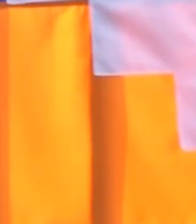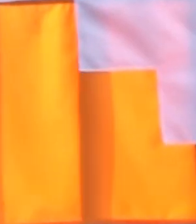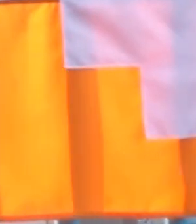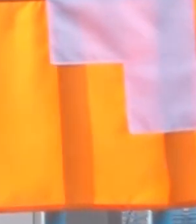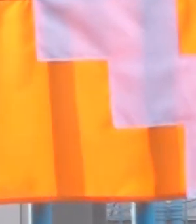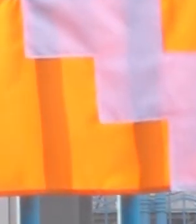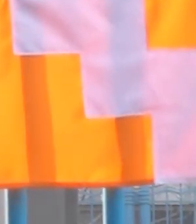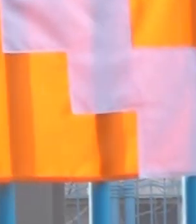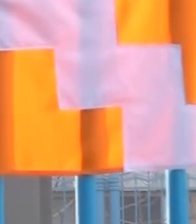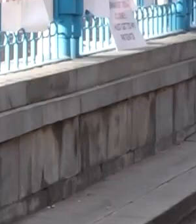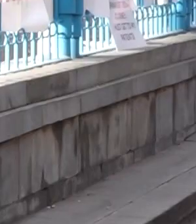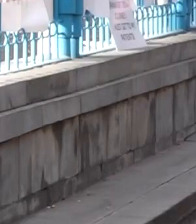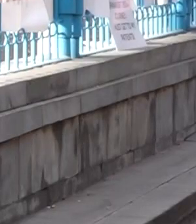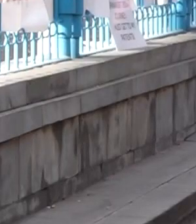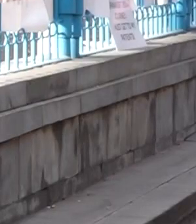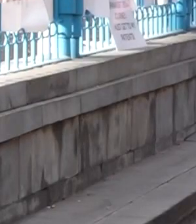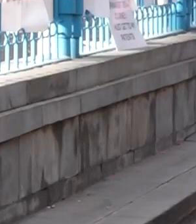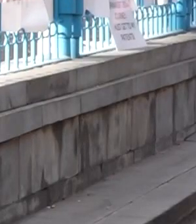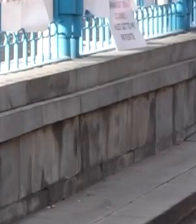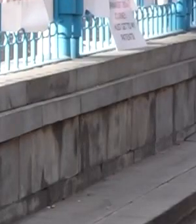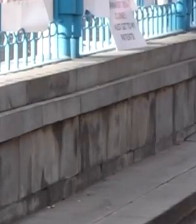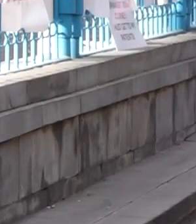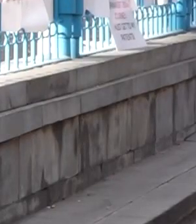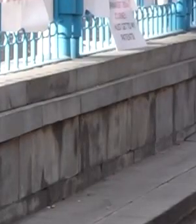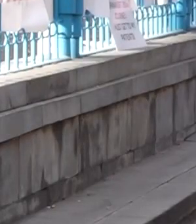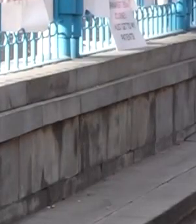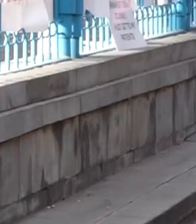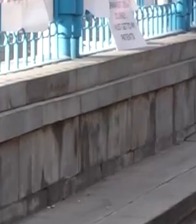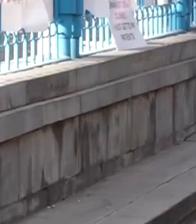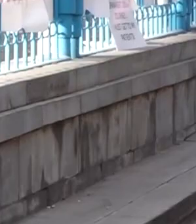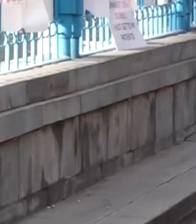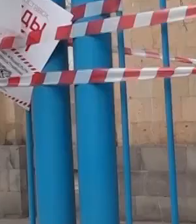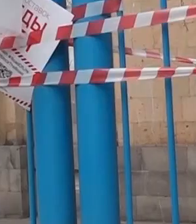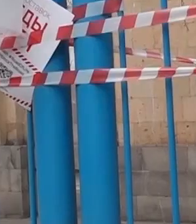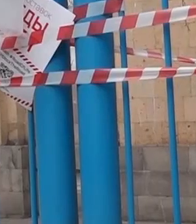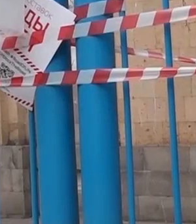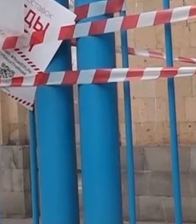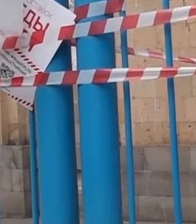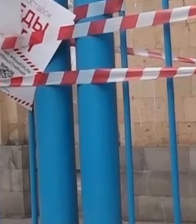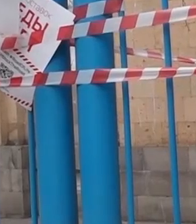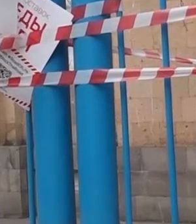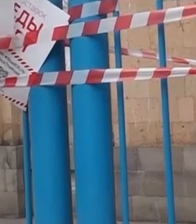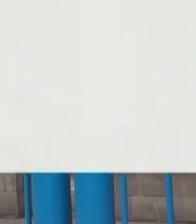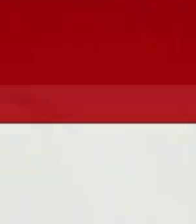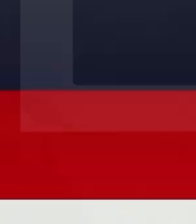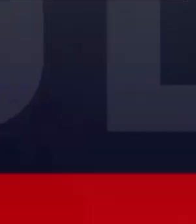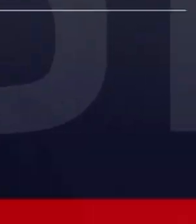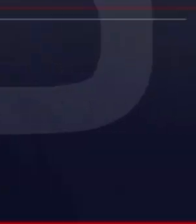այլ հարցեր բաժնում։ ՄԱԿ-ի անվտանգության խորհրդը հասցեական պետք է ուսումնասիրության վերցնի այս հարցը։